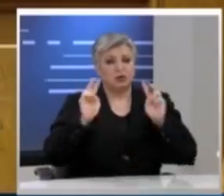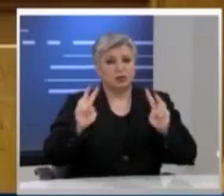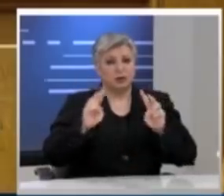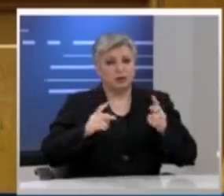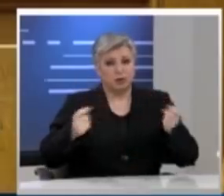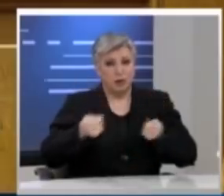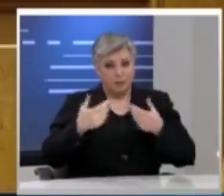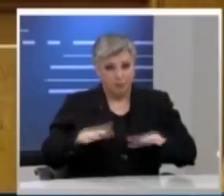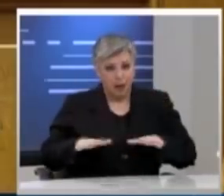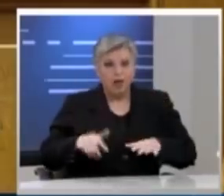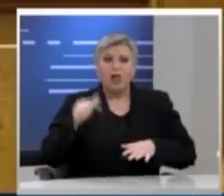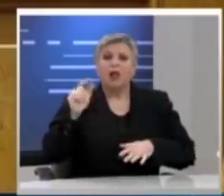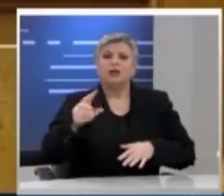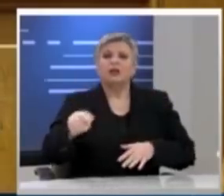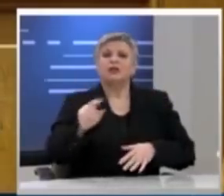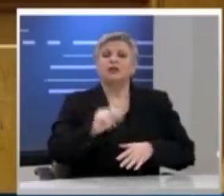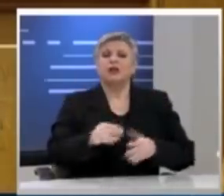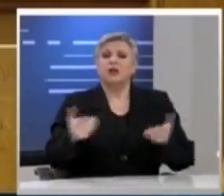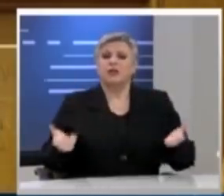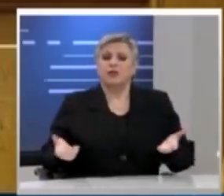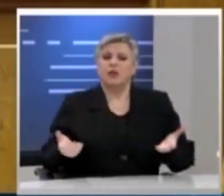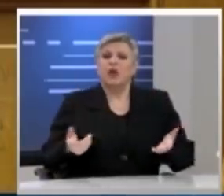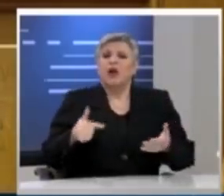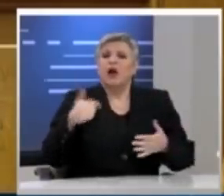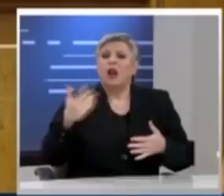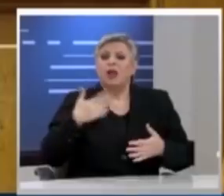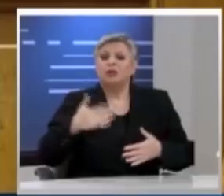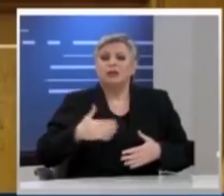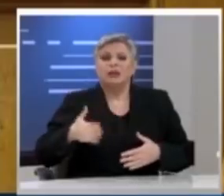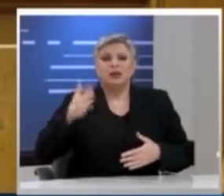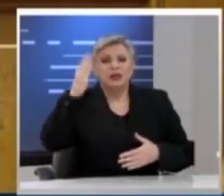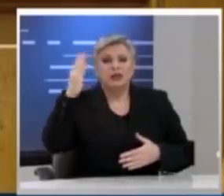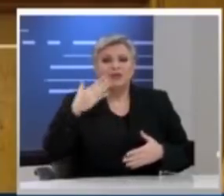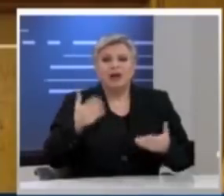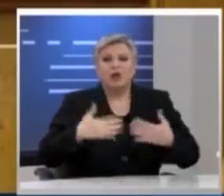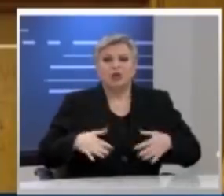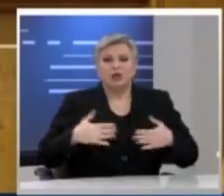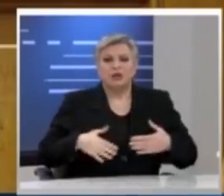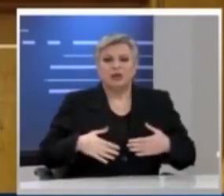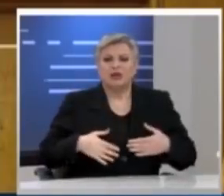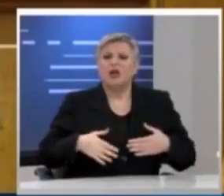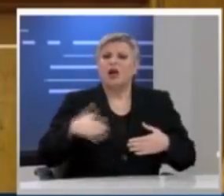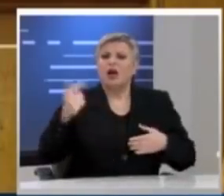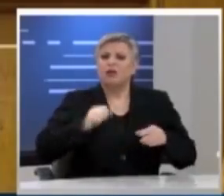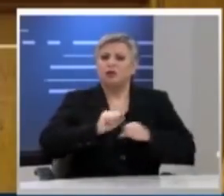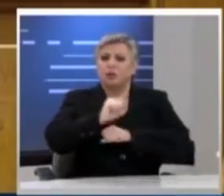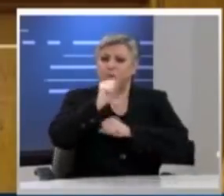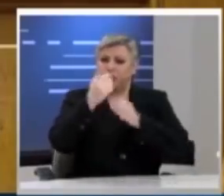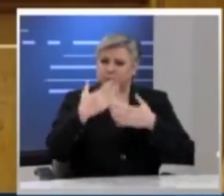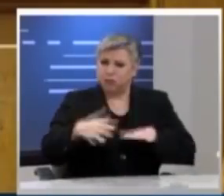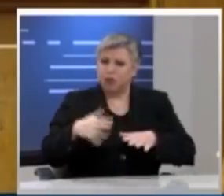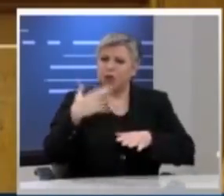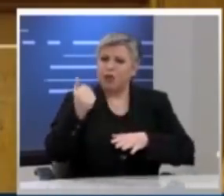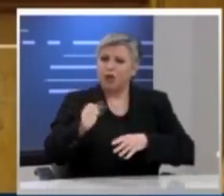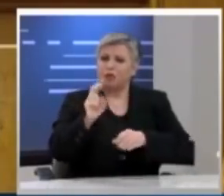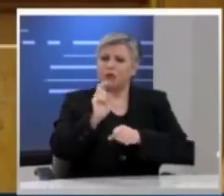χώρο της ανώτατης εκπαίδευσης τι ζητάει το κεφάλαιο απλά πράγματα μια μεγάλη δεξαμενή απο φή με τους μισθ